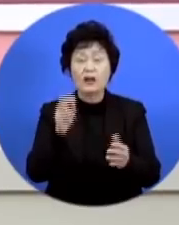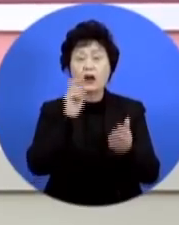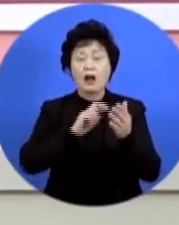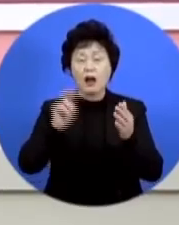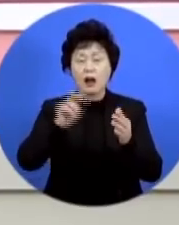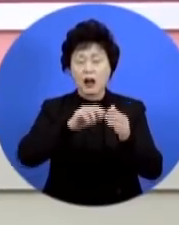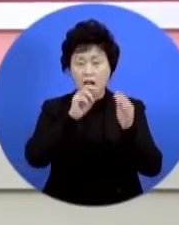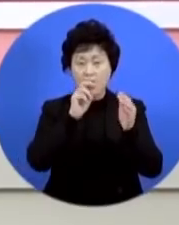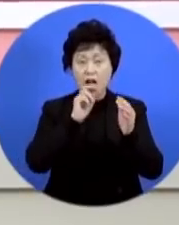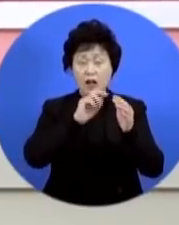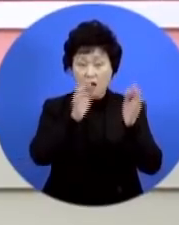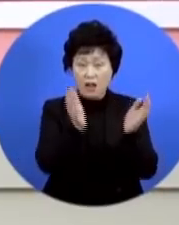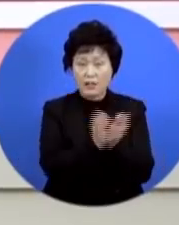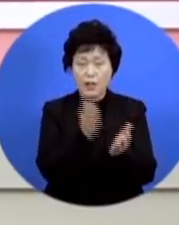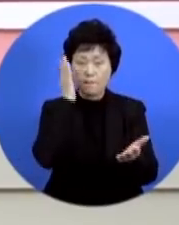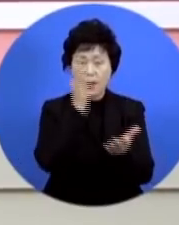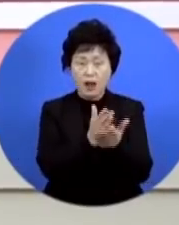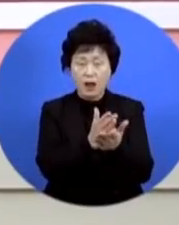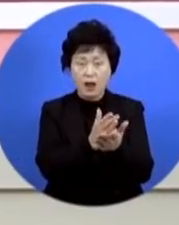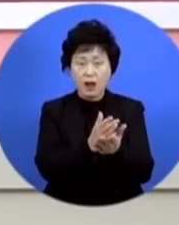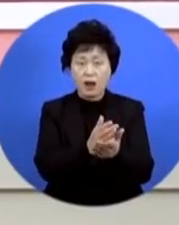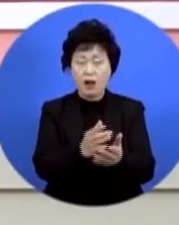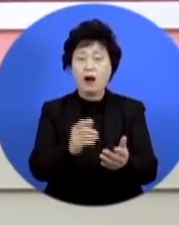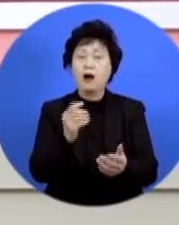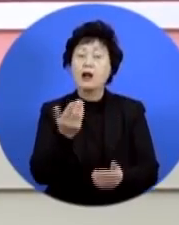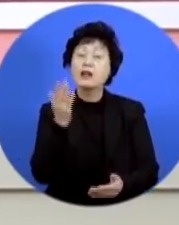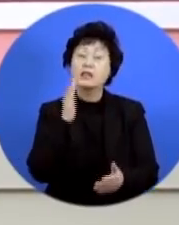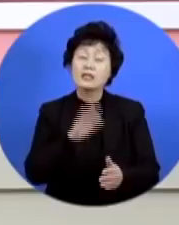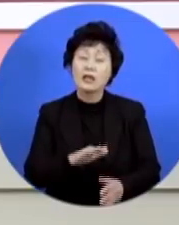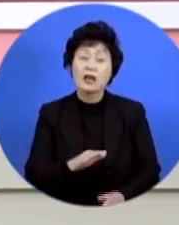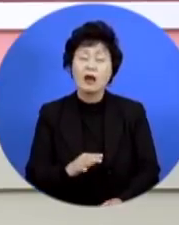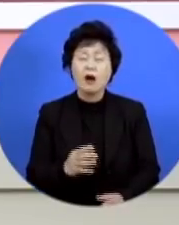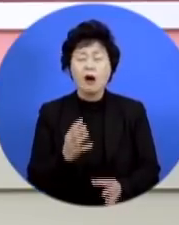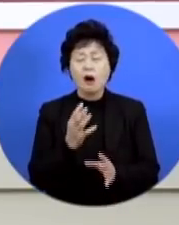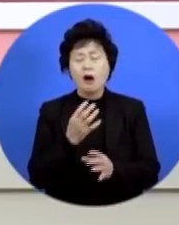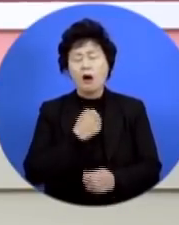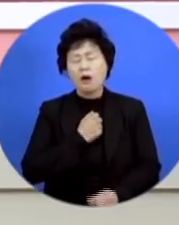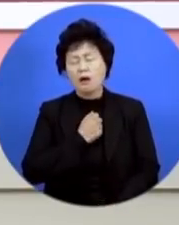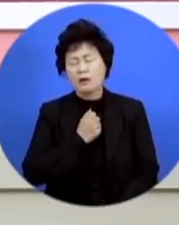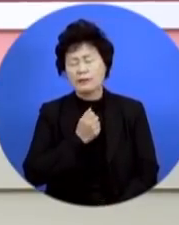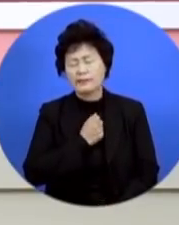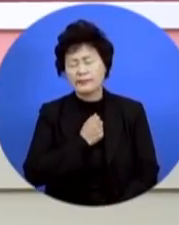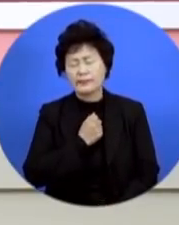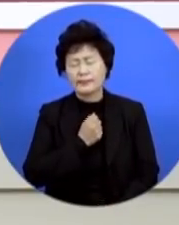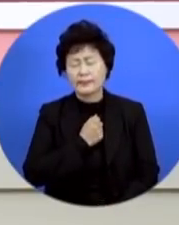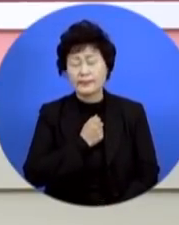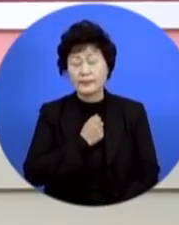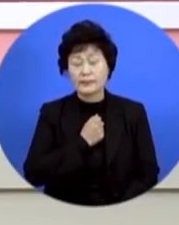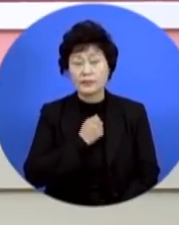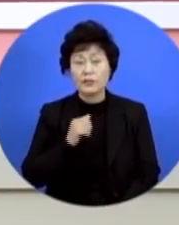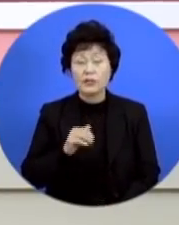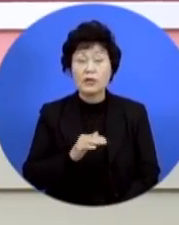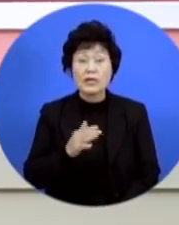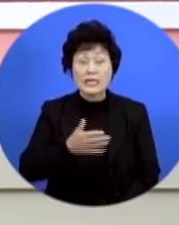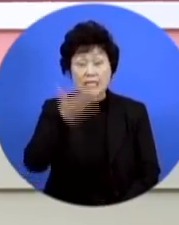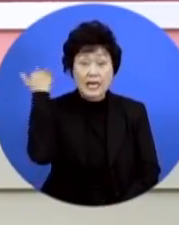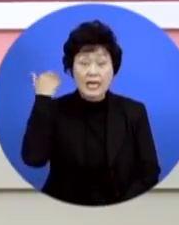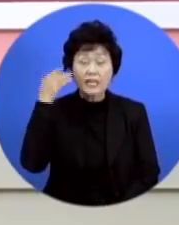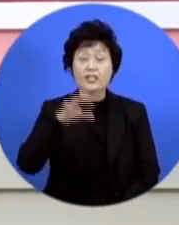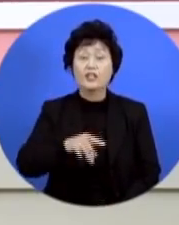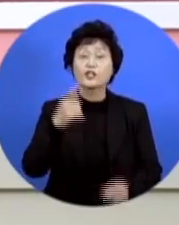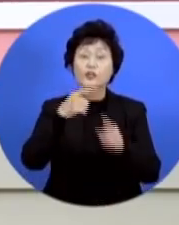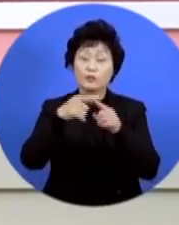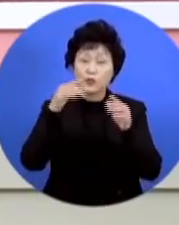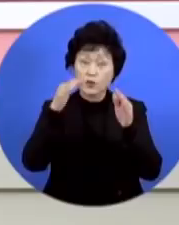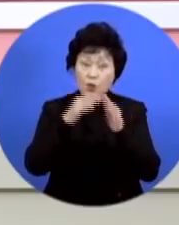내려오니까 성도들의 마음이 얼마나 서럽겠나 싶어가지고 오히려 우리가 박해받았던 초대교회 생각을